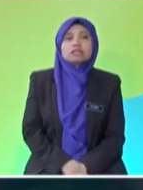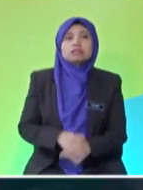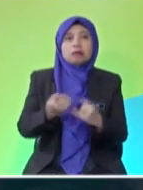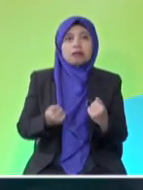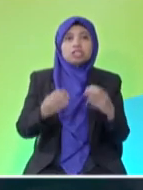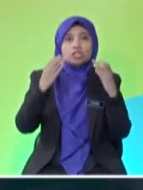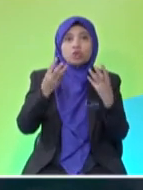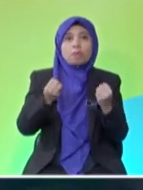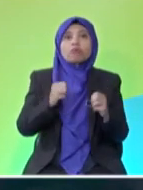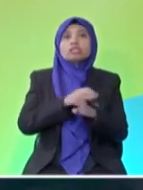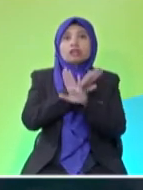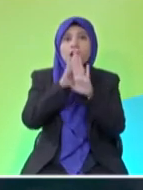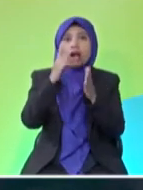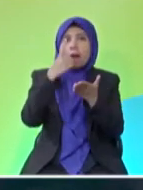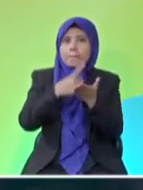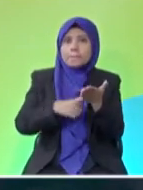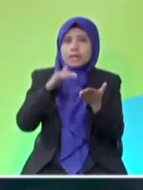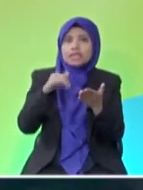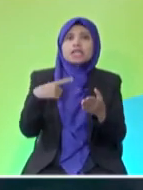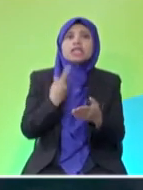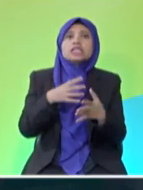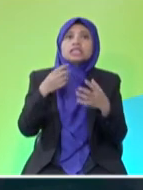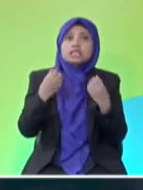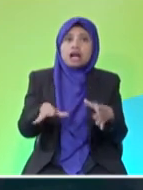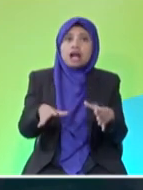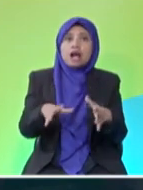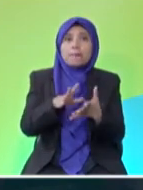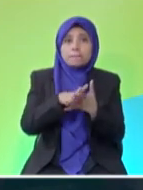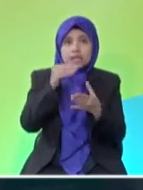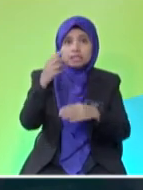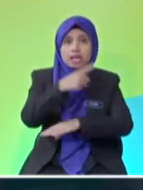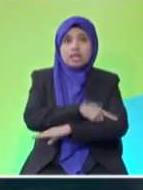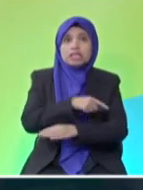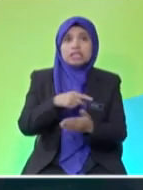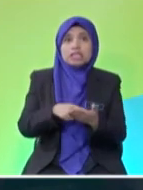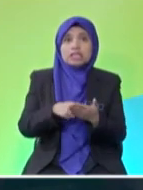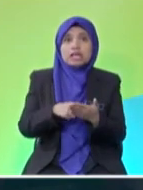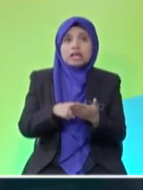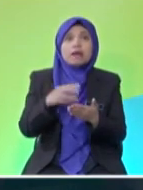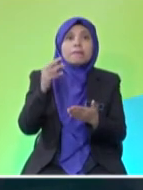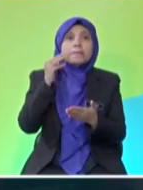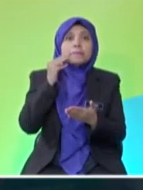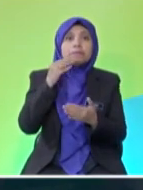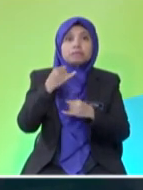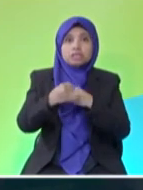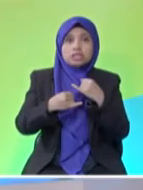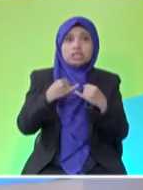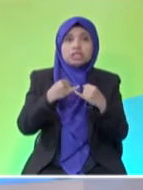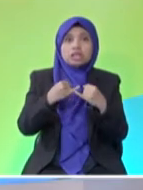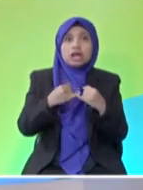apa yang kita telah pelajari pada hari ini Oke nampaknya Mira telah berjaya